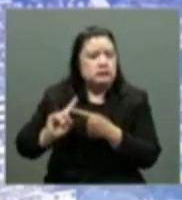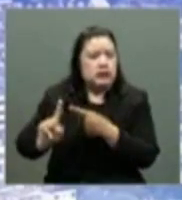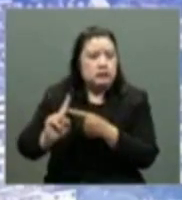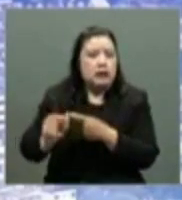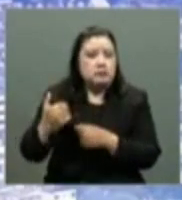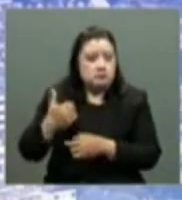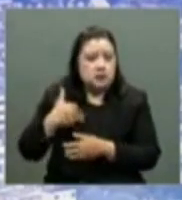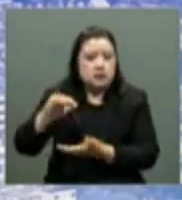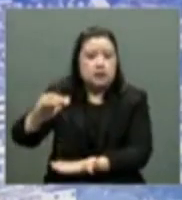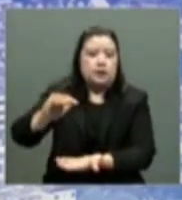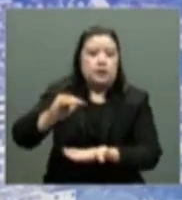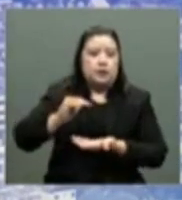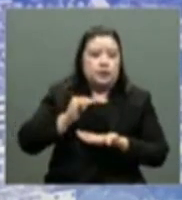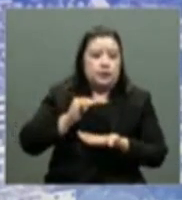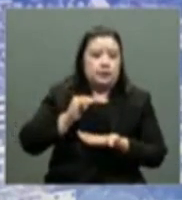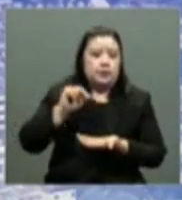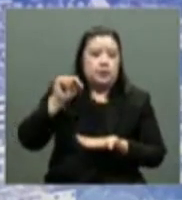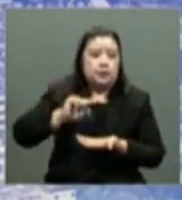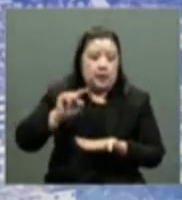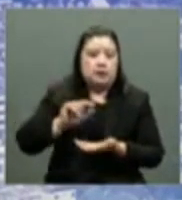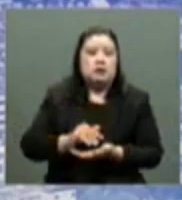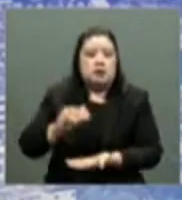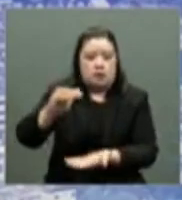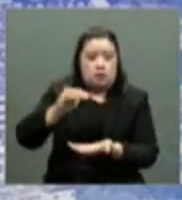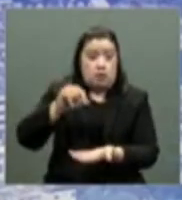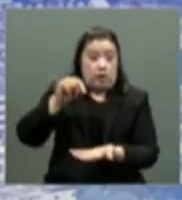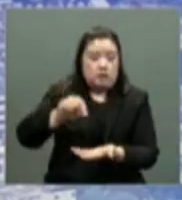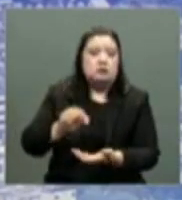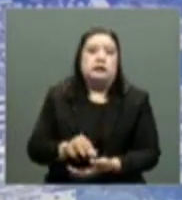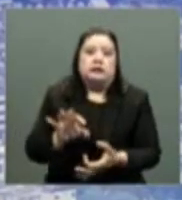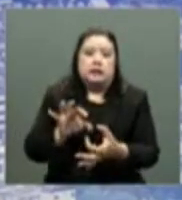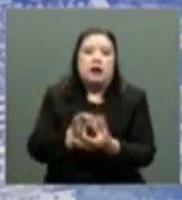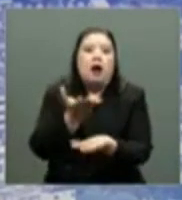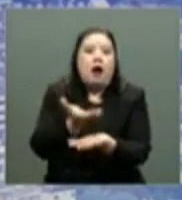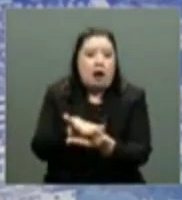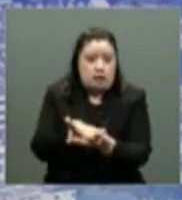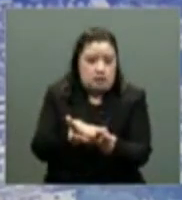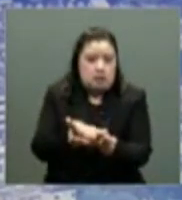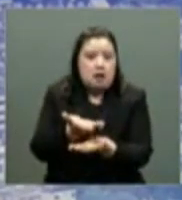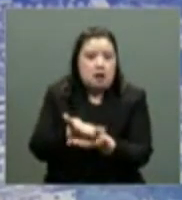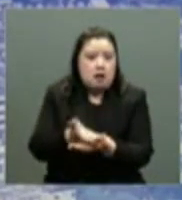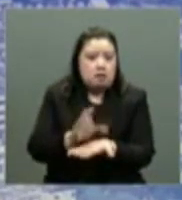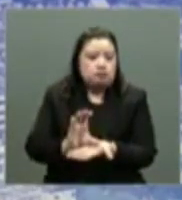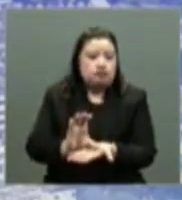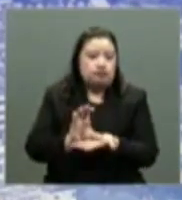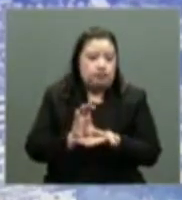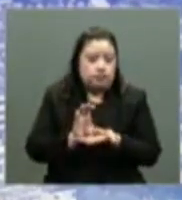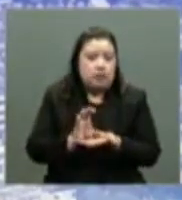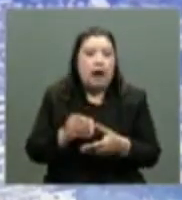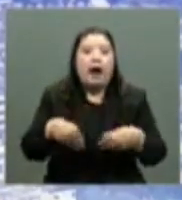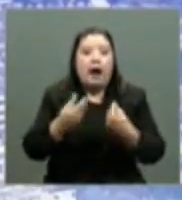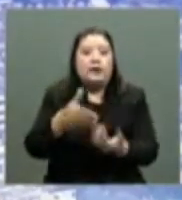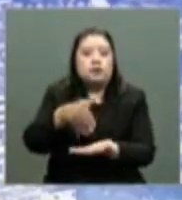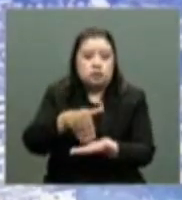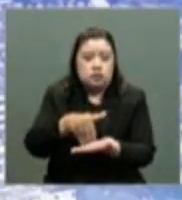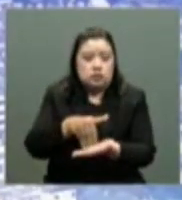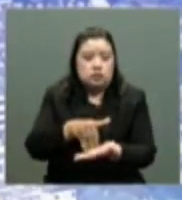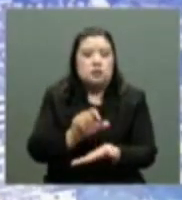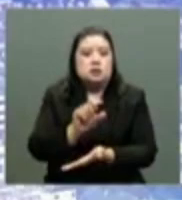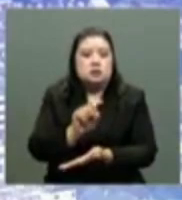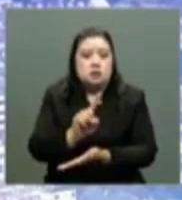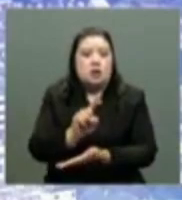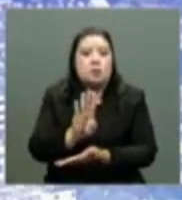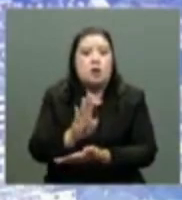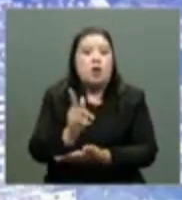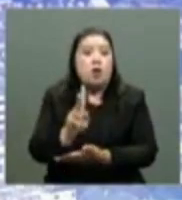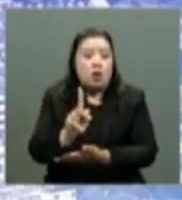ของทุนทรัพย์นะครับมาให้กับทางท่านผู้อำนวยการศูนย์สบค.พลเอกประยุทธ์จันทร์โอช